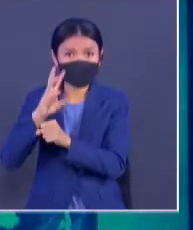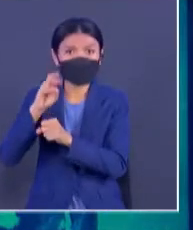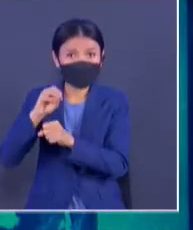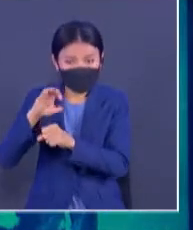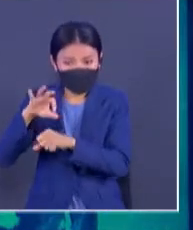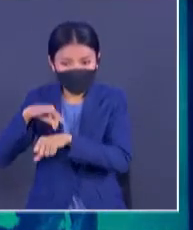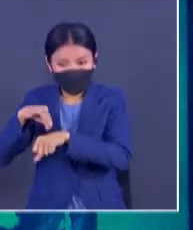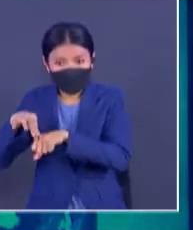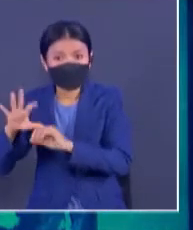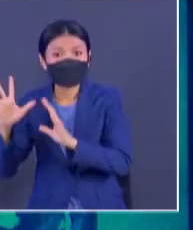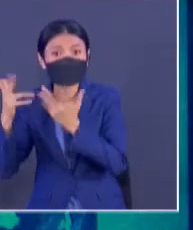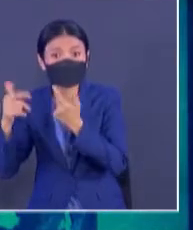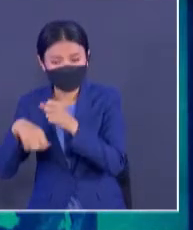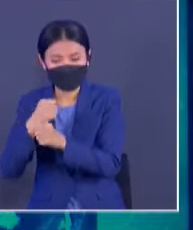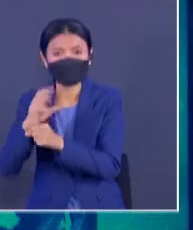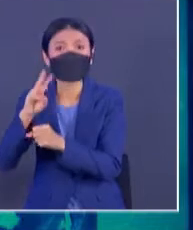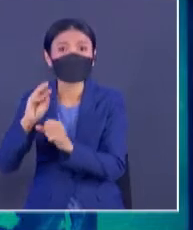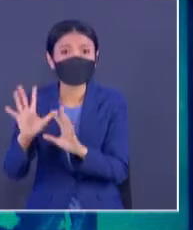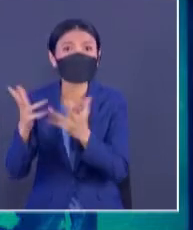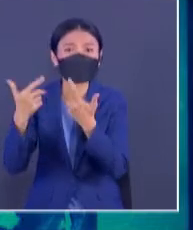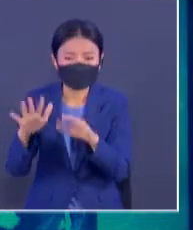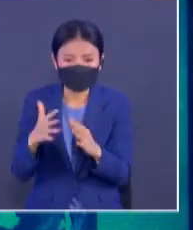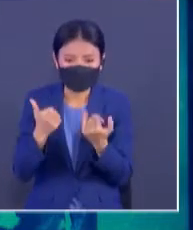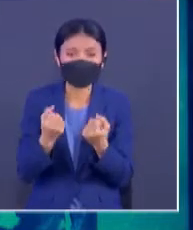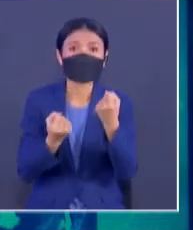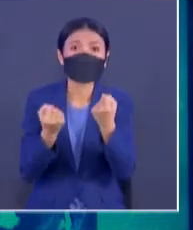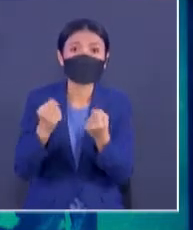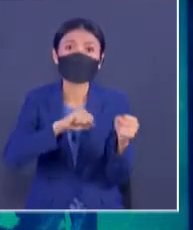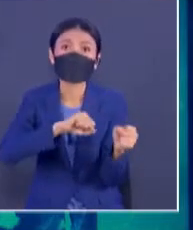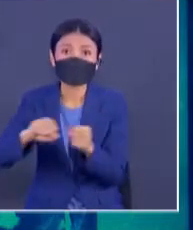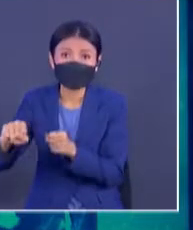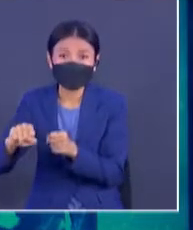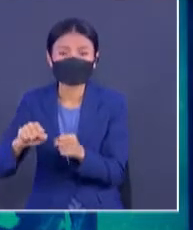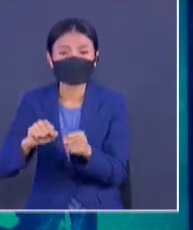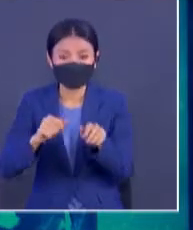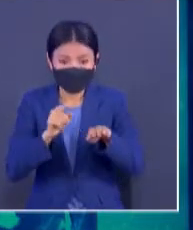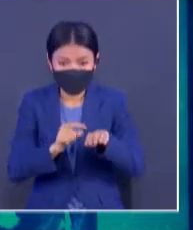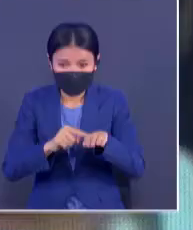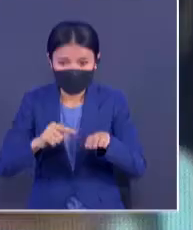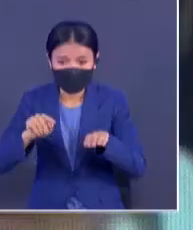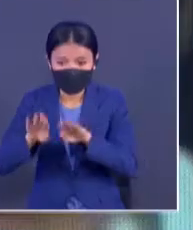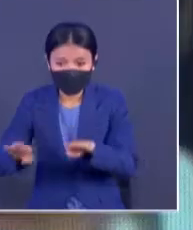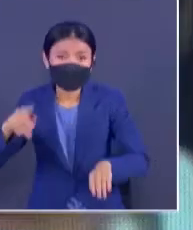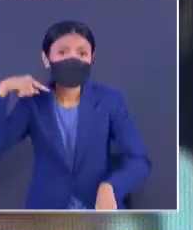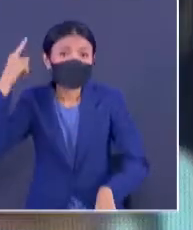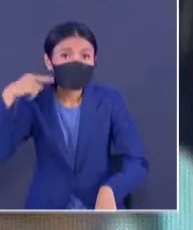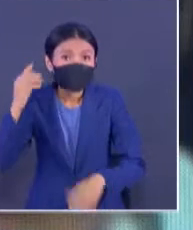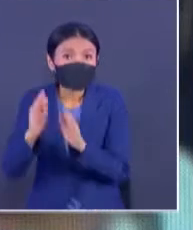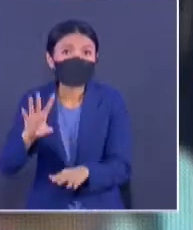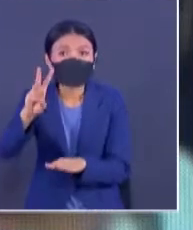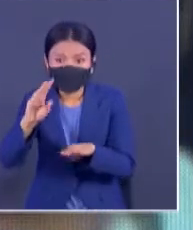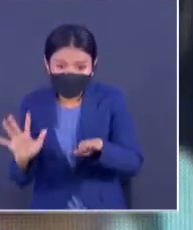แล้วก็พาเยาวชนหญิงแล้วก็เด็กหญิงทั้งหมด 6คนนะครับจากโคราชมุ่งหน้าไปที่จังหวัดภูเก็ตแต่ว่ามีหนึ่งในนั้นเนี่ย